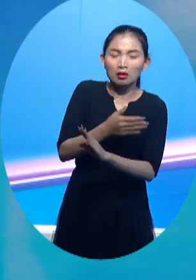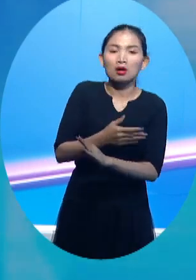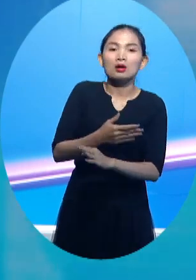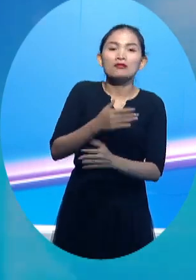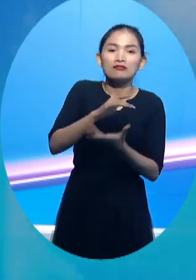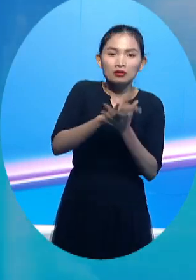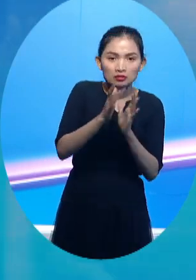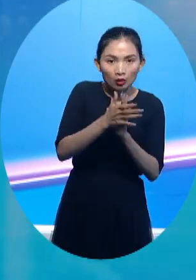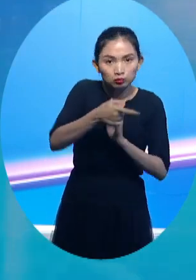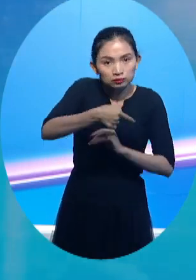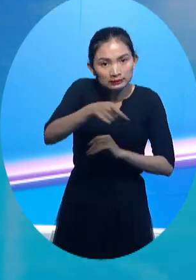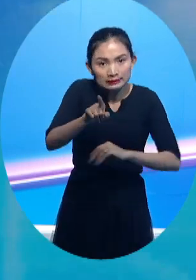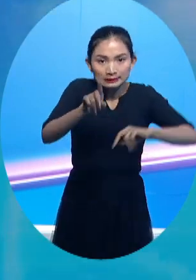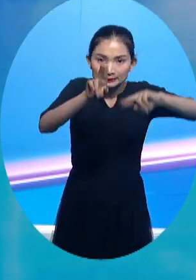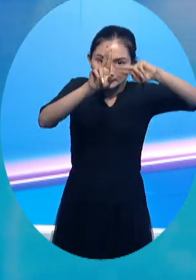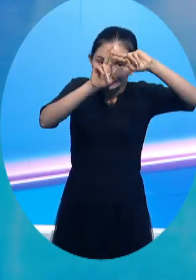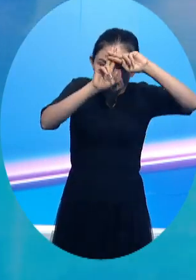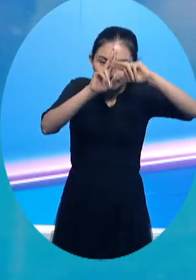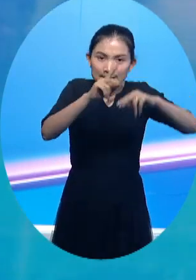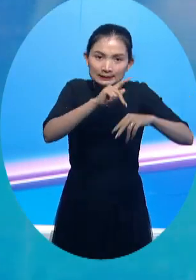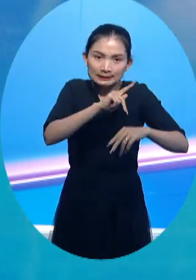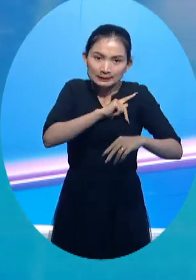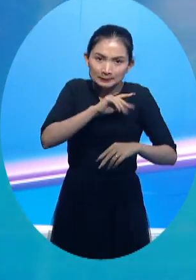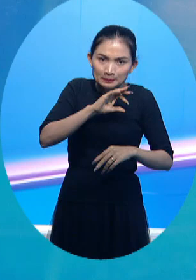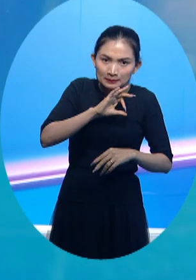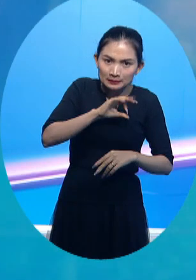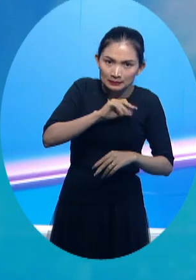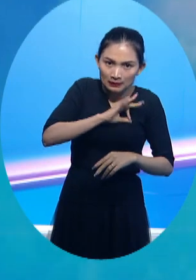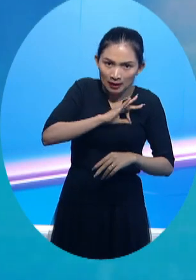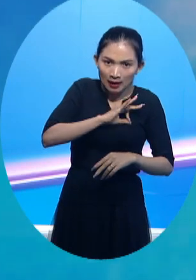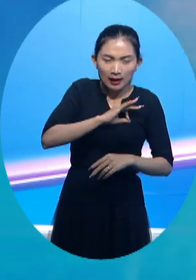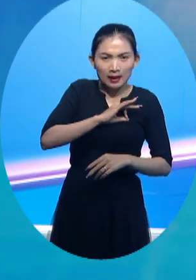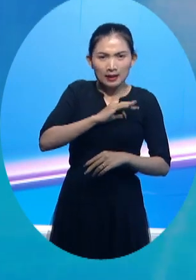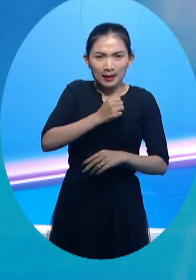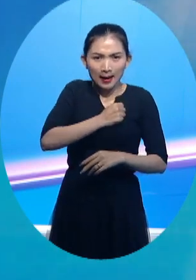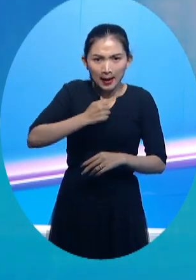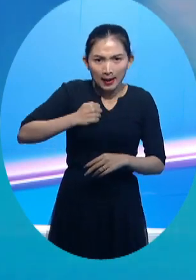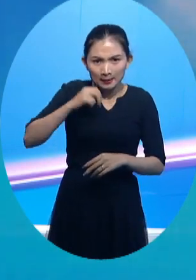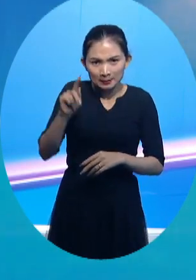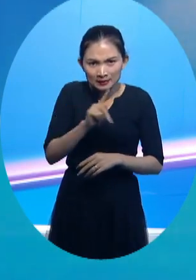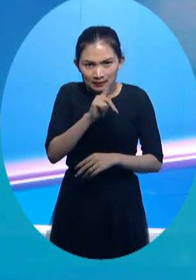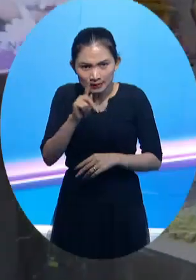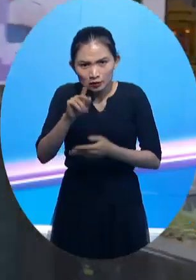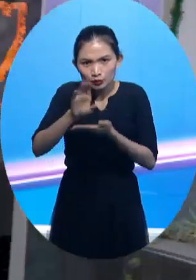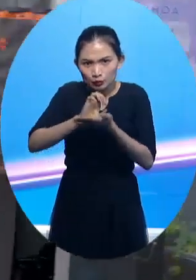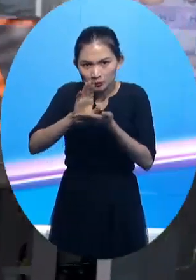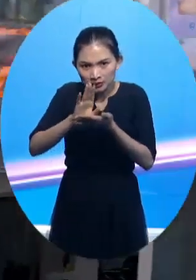mẹ nhằm giảm thiểu tối đa được những rủi ro không đáng có phát hiện bệnh lý liên quan đến sản phụ khoa